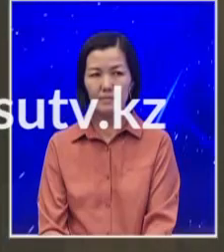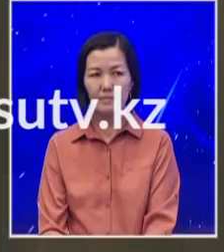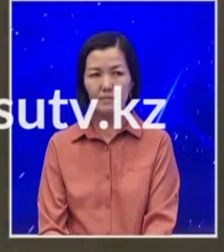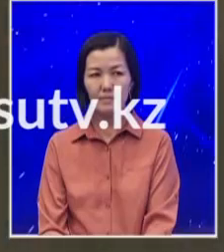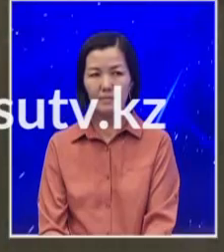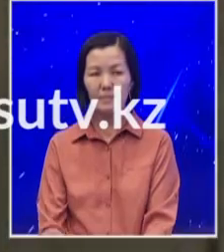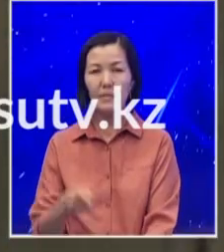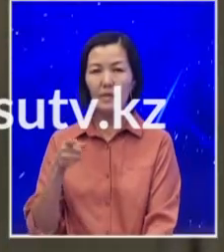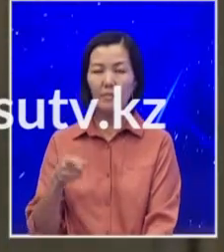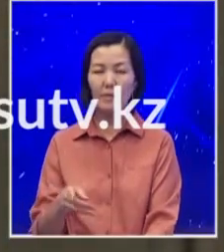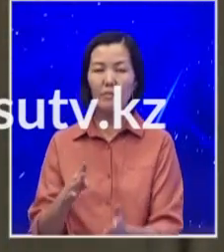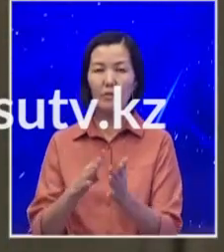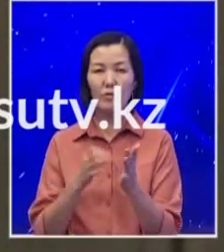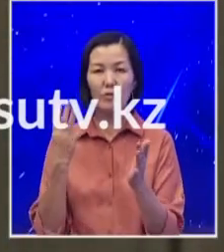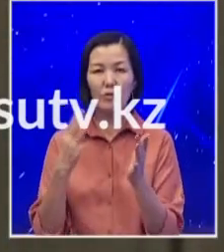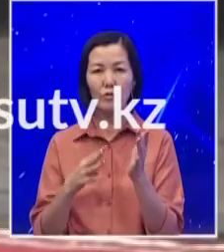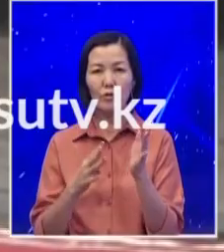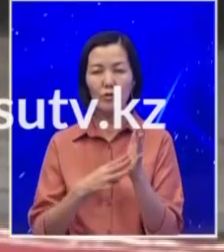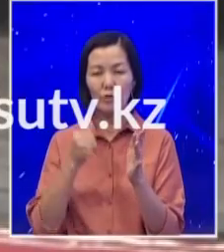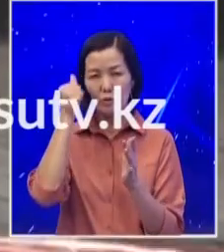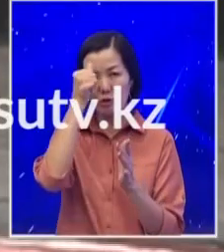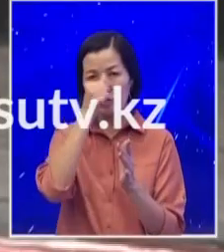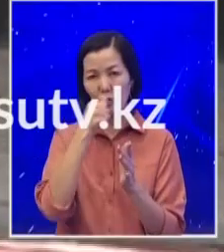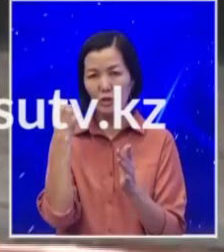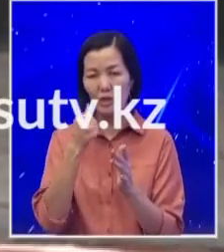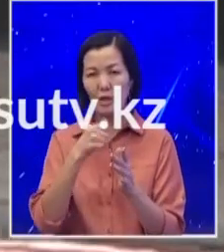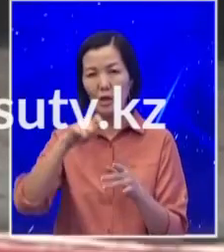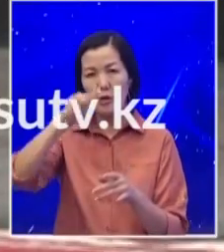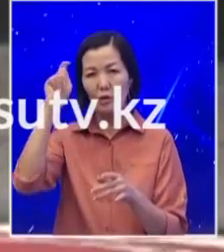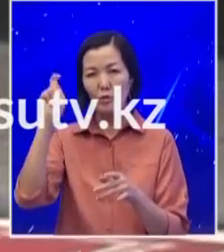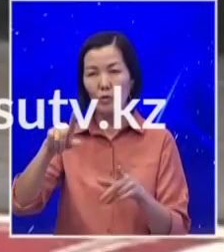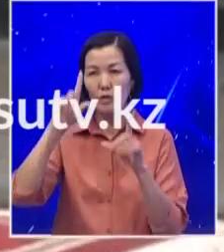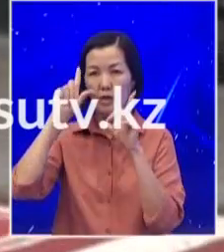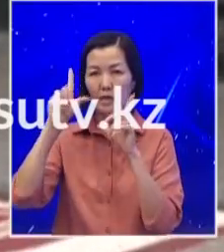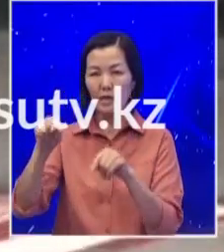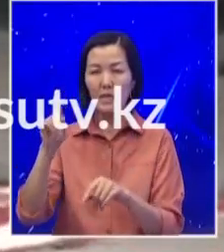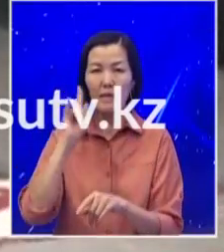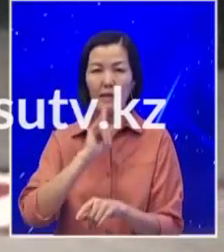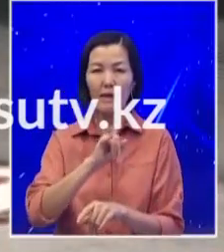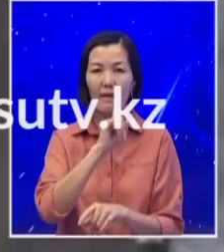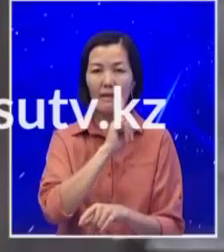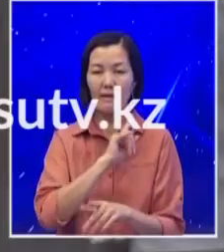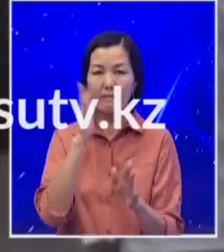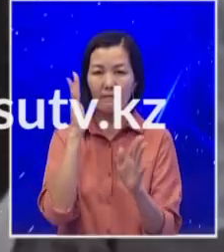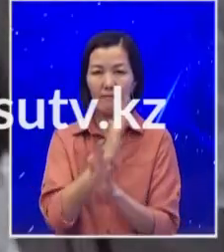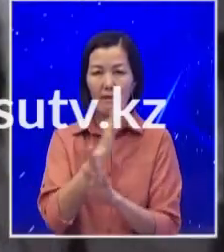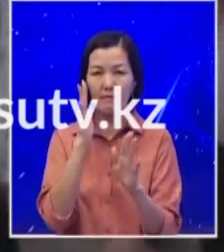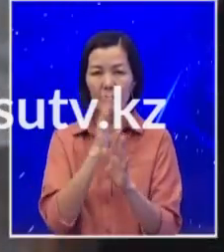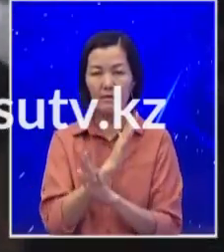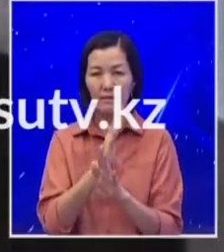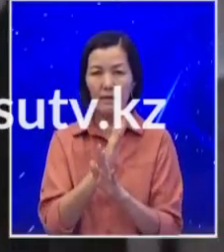Бұл 1939 жылғы соғысқа еріксіз жіберіліп жатқан полшалық әйелдердің ащы тағдырынан бір